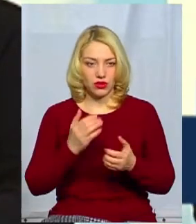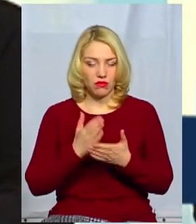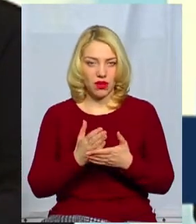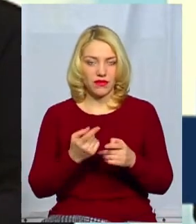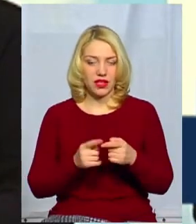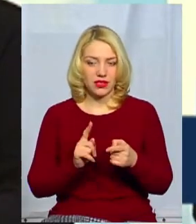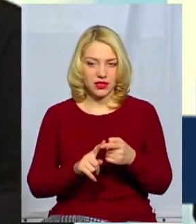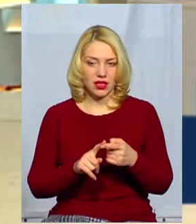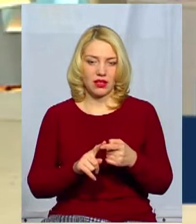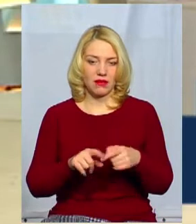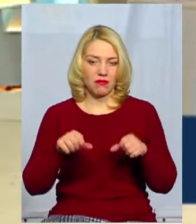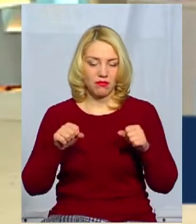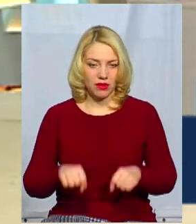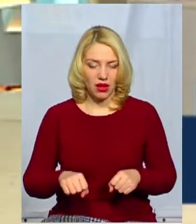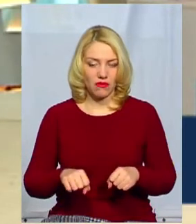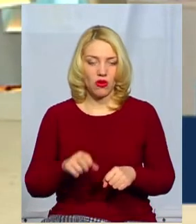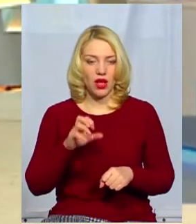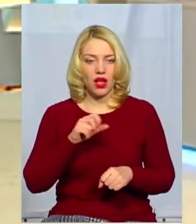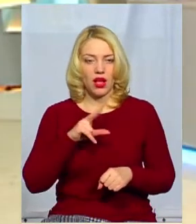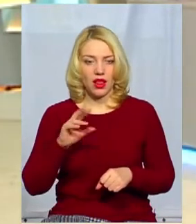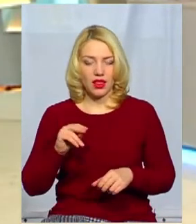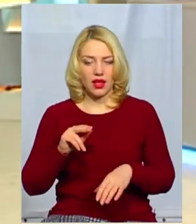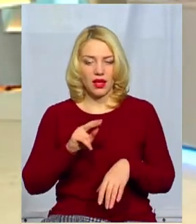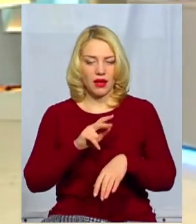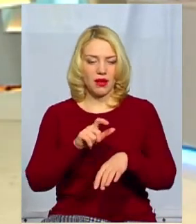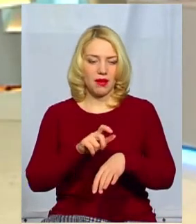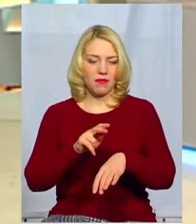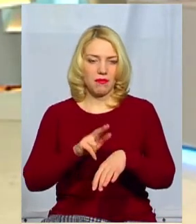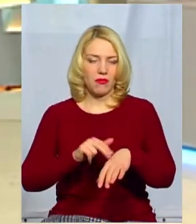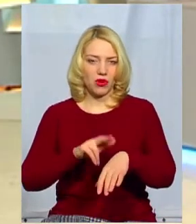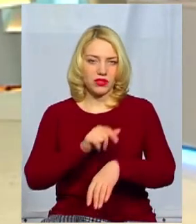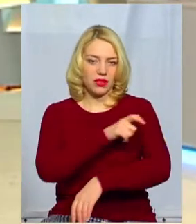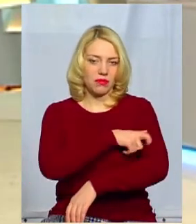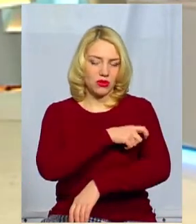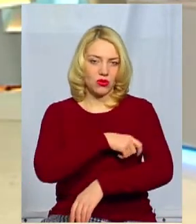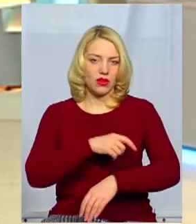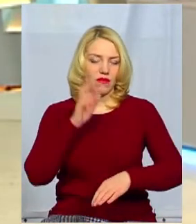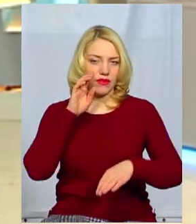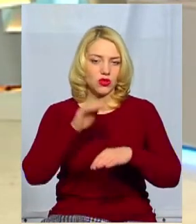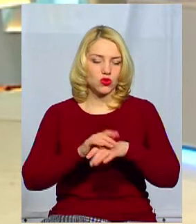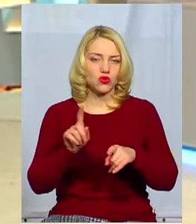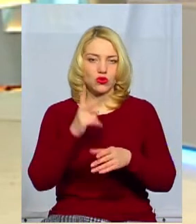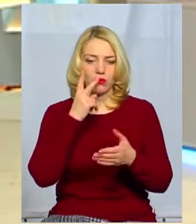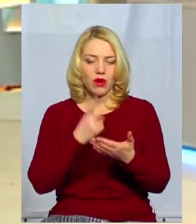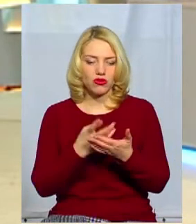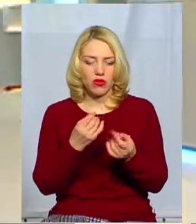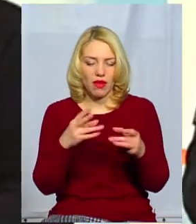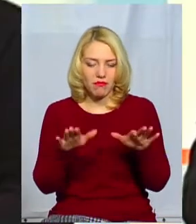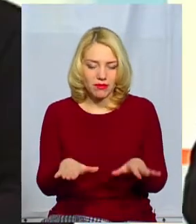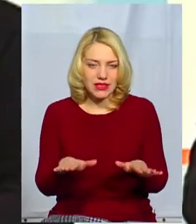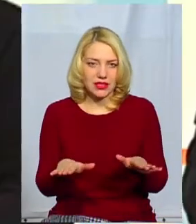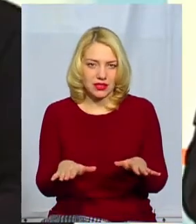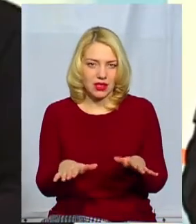право відхилитися від правил дорожнього руху, але патрульні фіксують в першу чергу те, що вони бачать на місці скоєння дорожньо-транспортної пригоди, а не